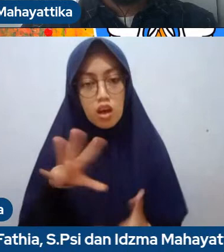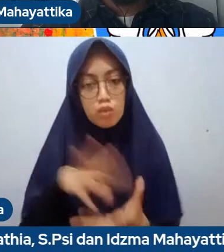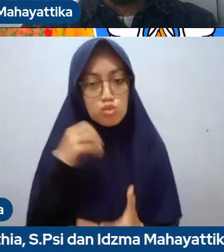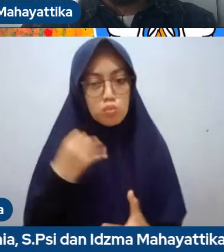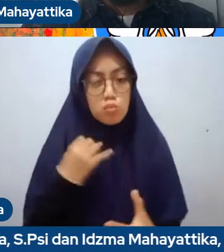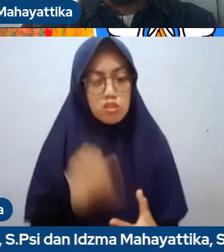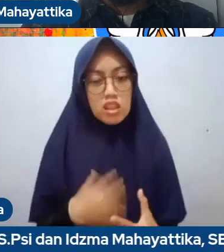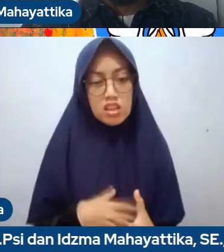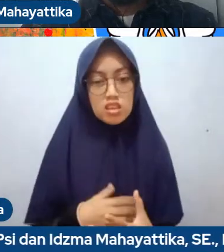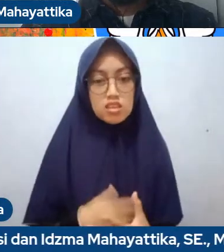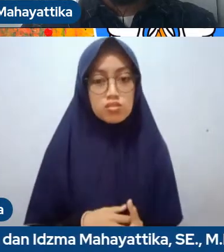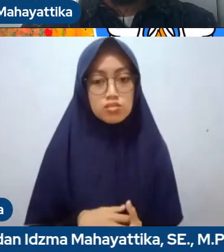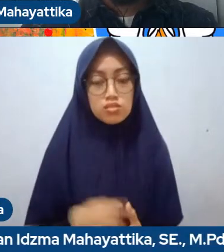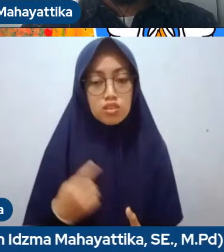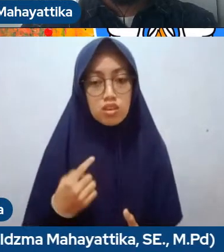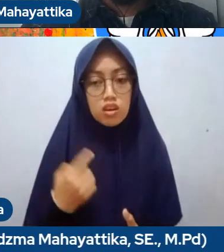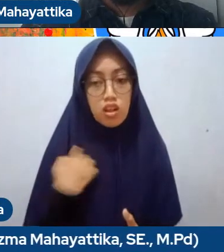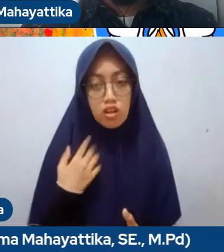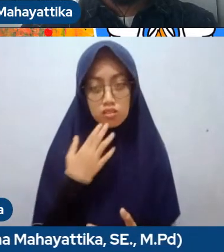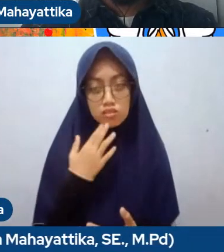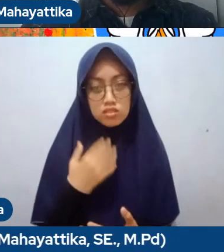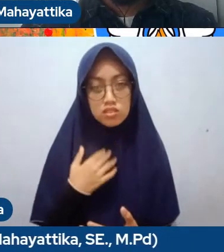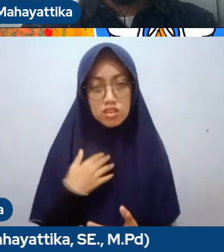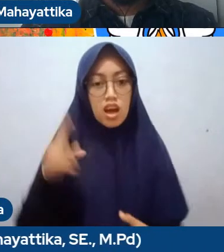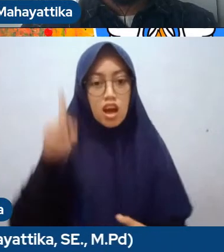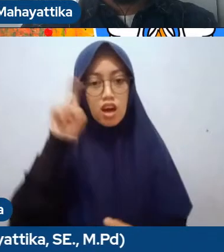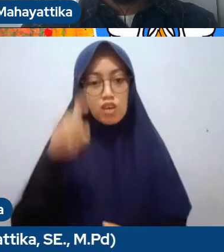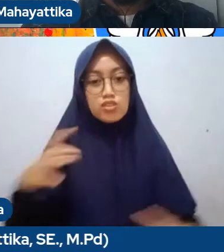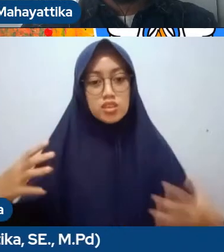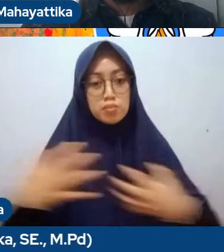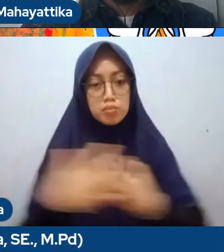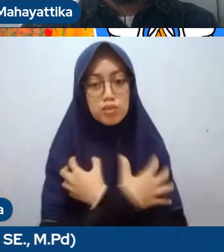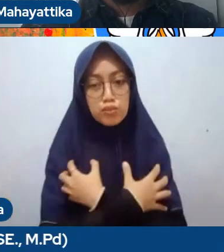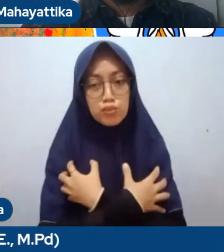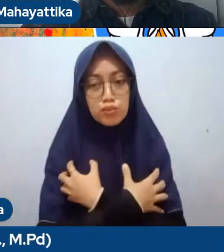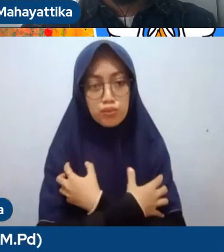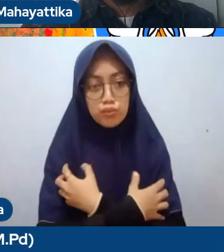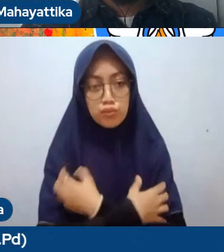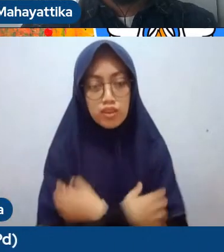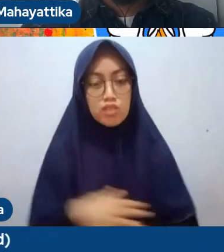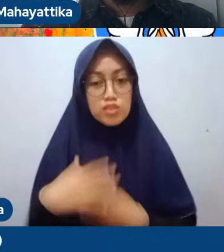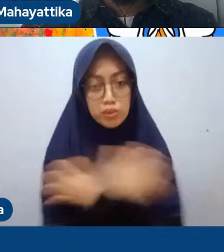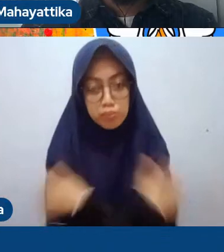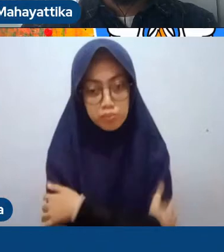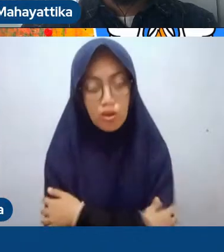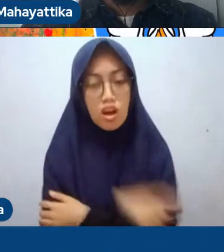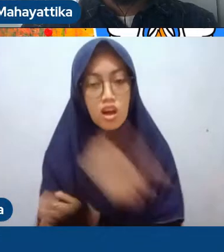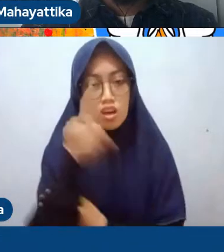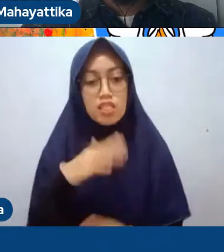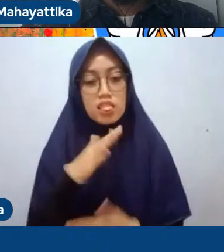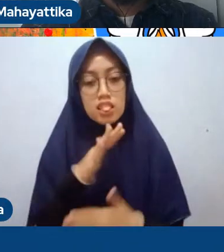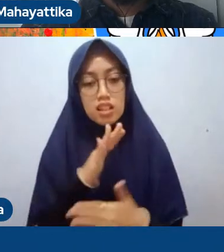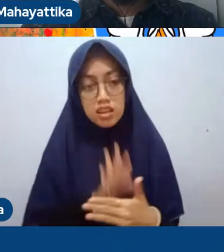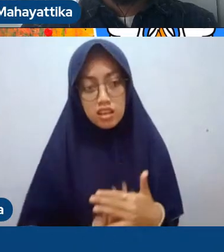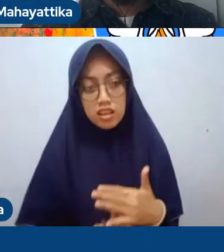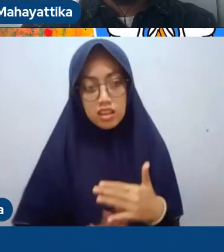di, kalau saya sih harus dipeluk ya, harus dipeluk gitu kan, harus betul-betul ditenangkan dulu gitu, karena